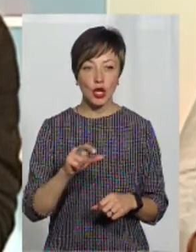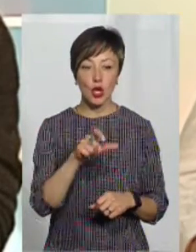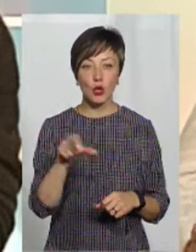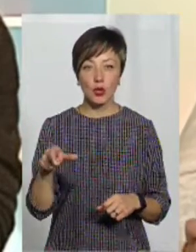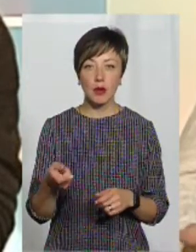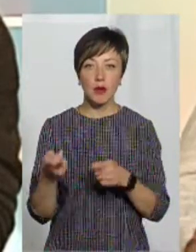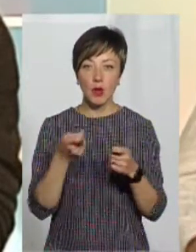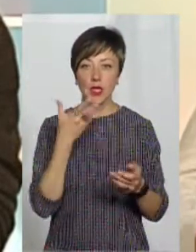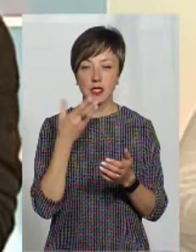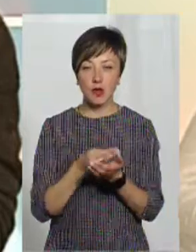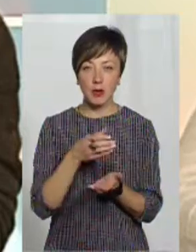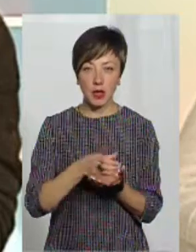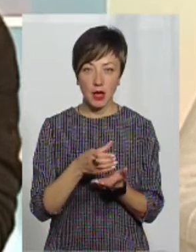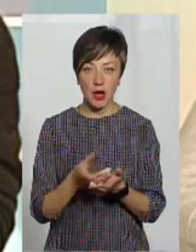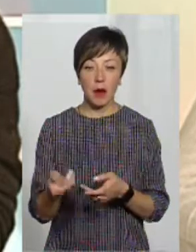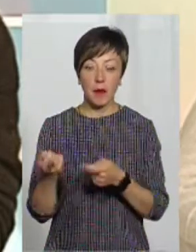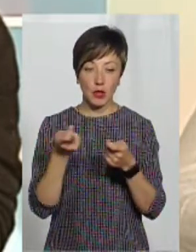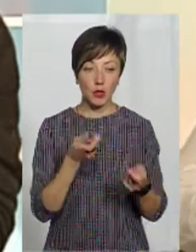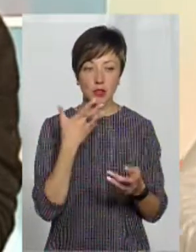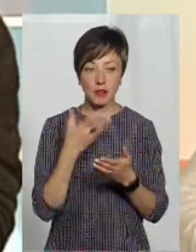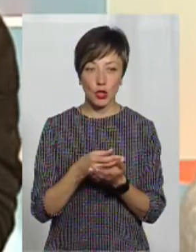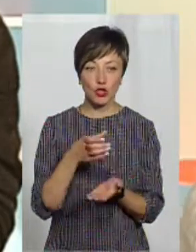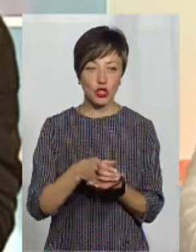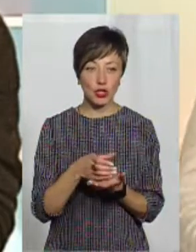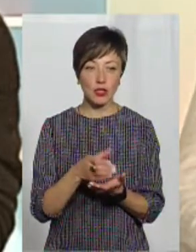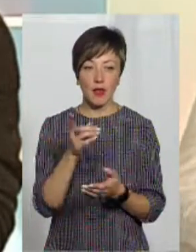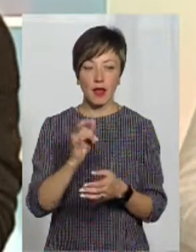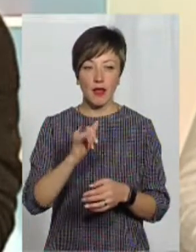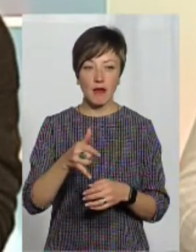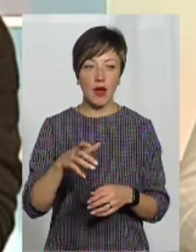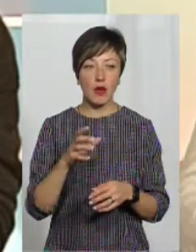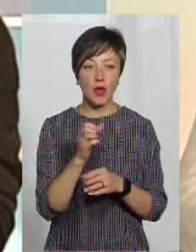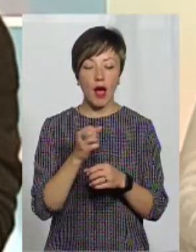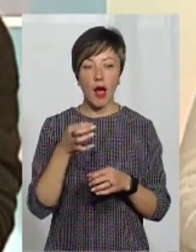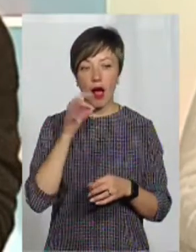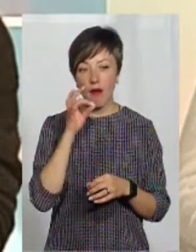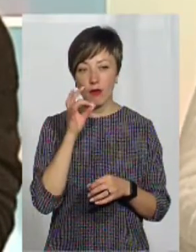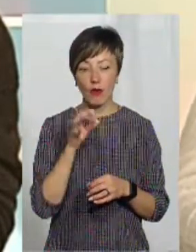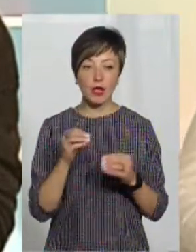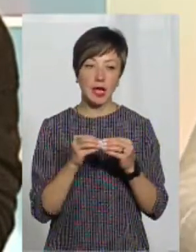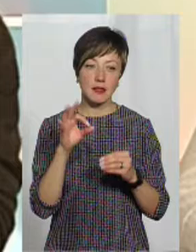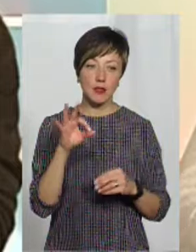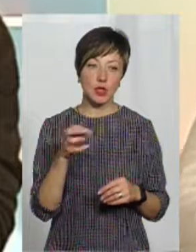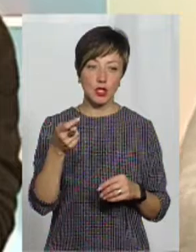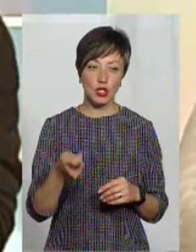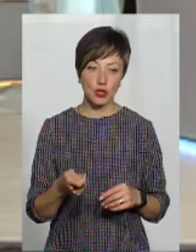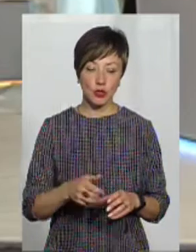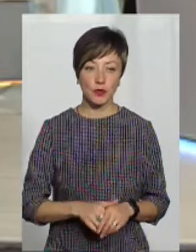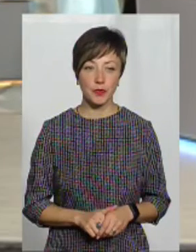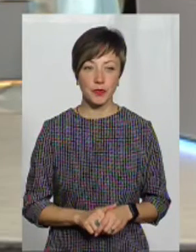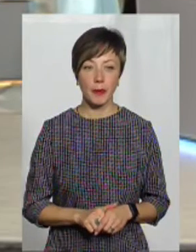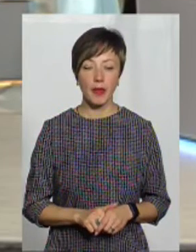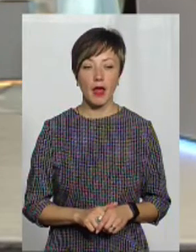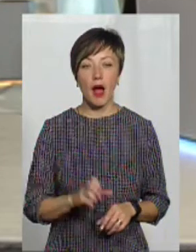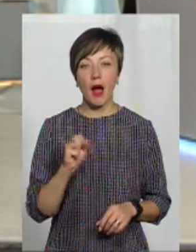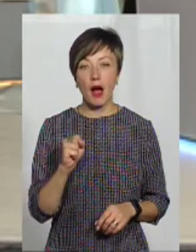люди приходили своїм горнятком. Тобто приходите своєю чашечкою, вам наливають каву і роблять там 10% знижку на загальну